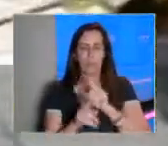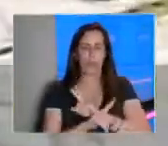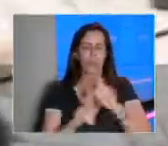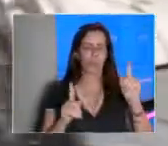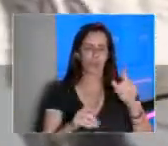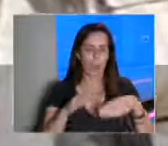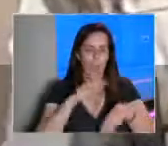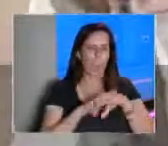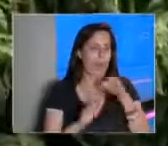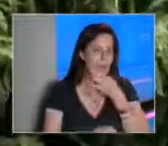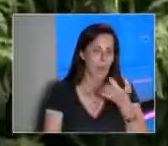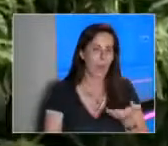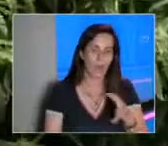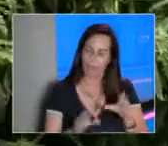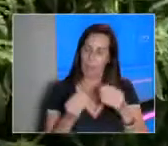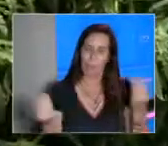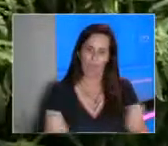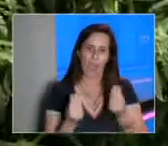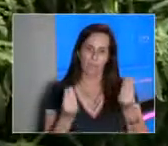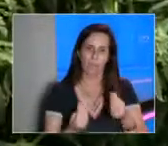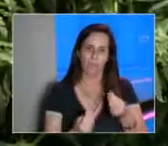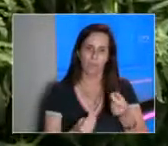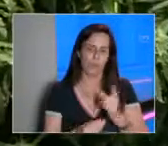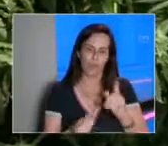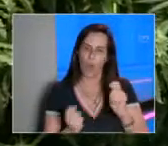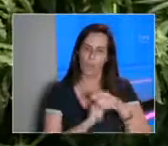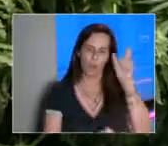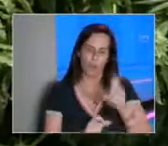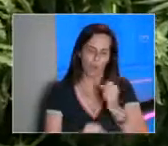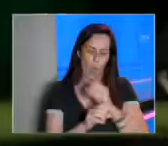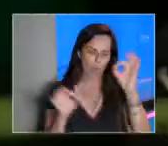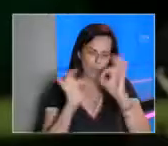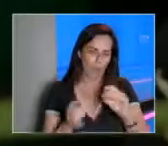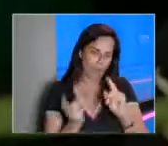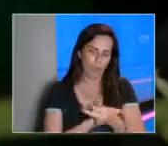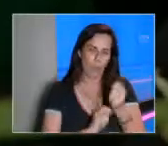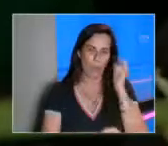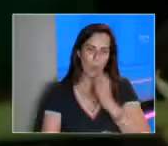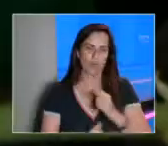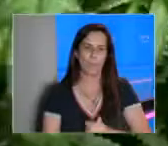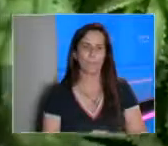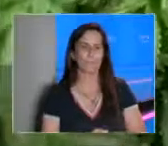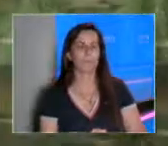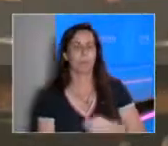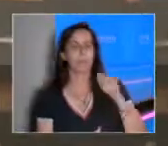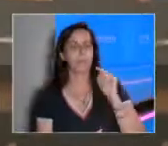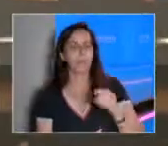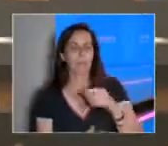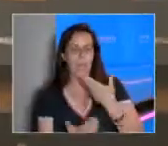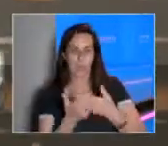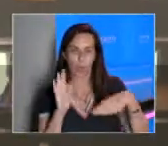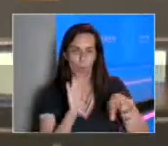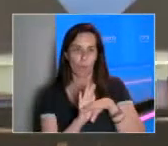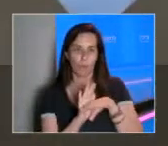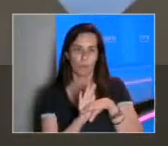באמצעות הגבלת גיל, באמצעות הרבה מאוד אמצעים שלא הופכים אנשים חפים מפשע לפושעים. טוב, צריך לומר שזה מדובר בהצעת